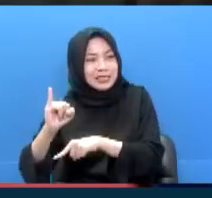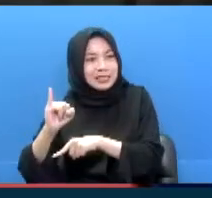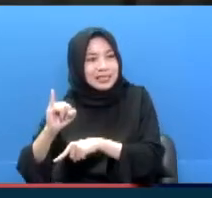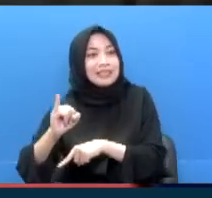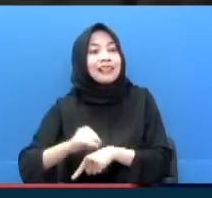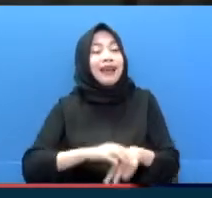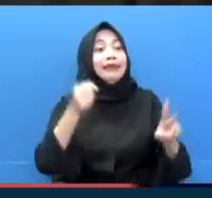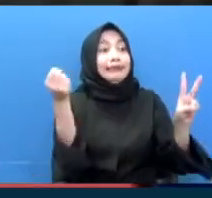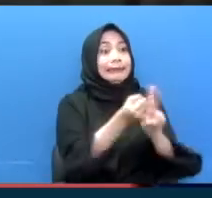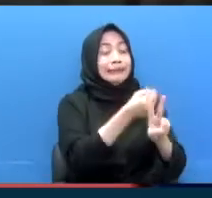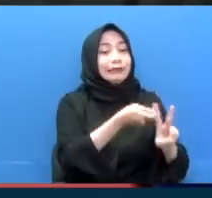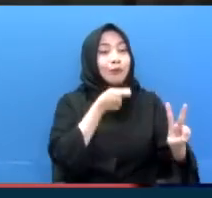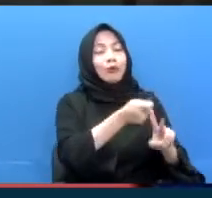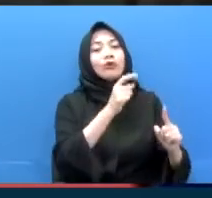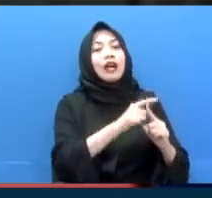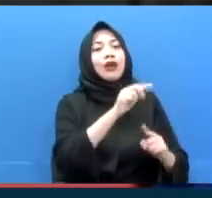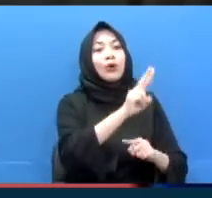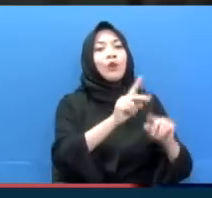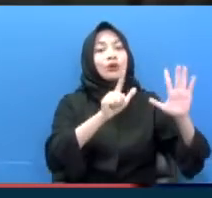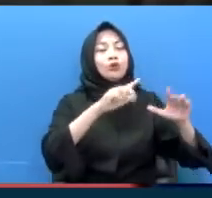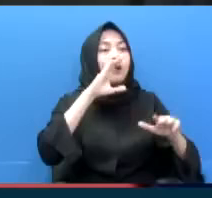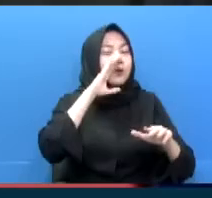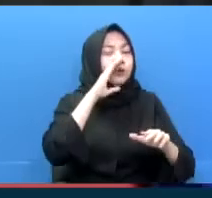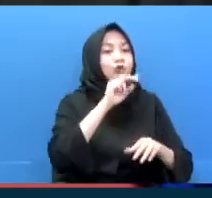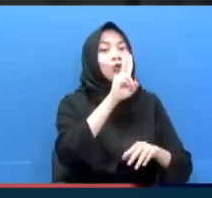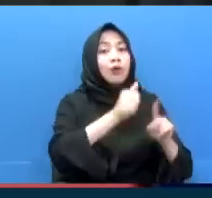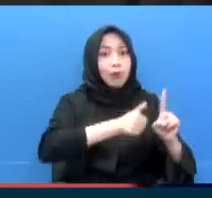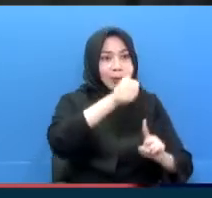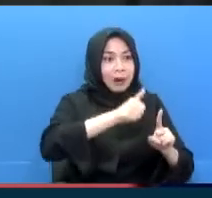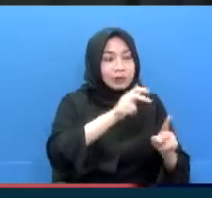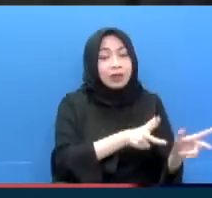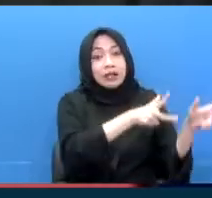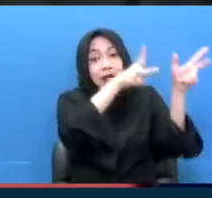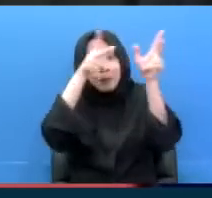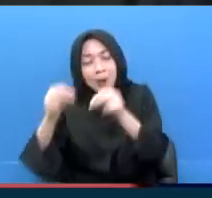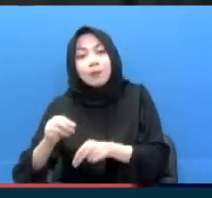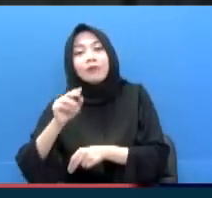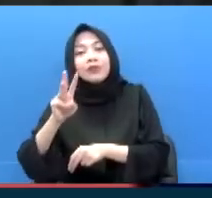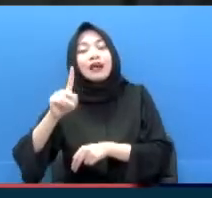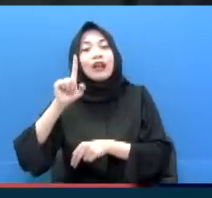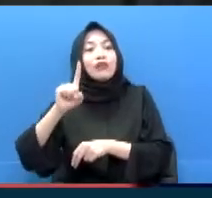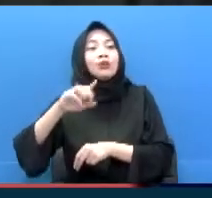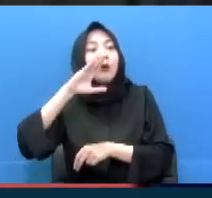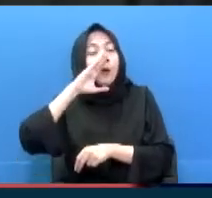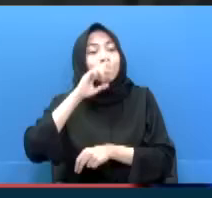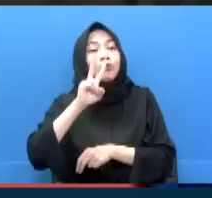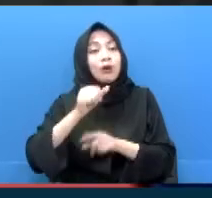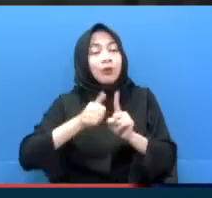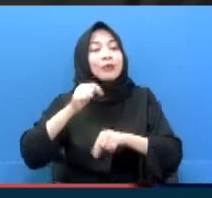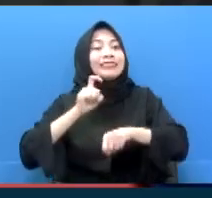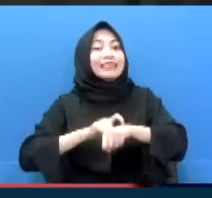27 Agustus 2016 tanggal 31 Agustus 2016 jam 1400